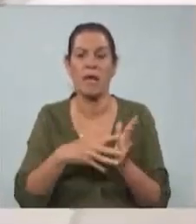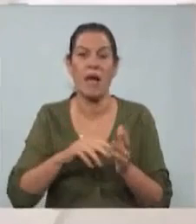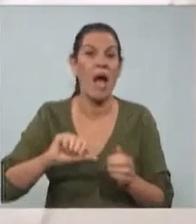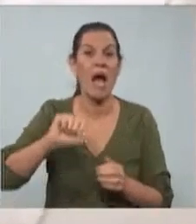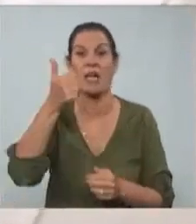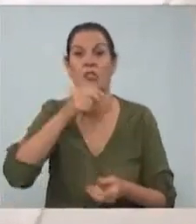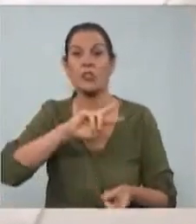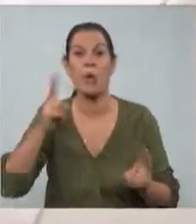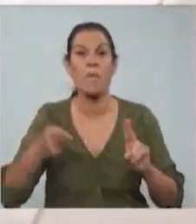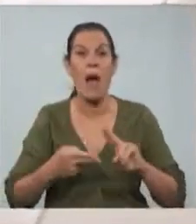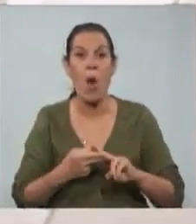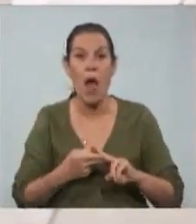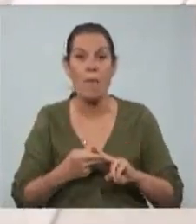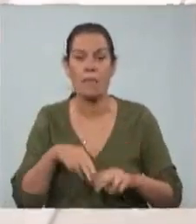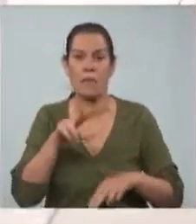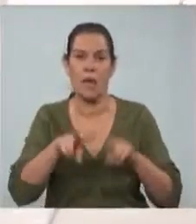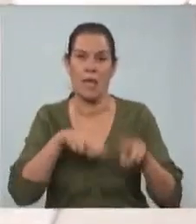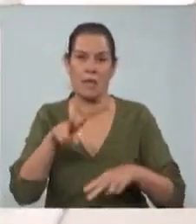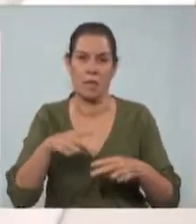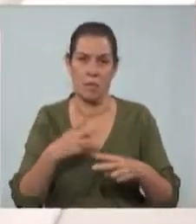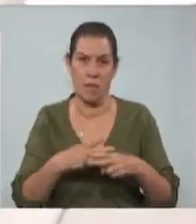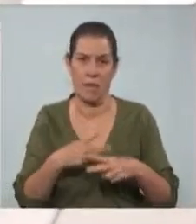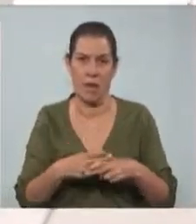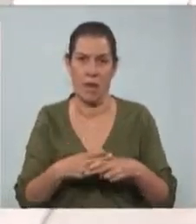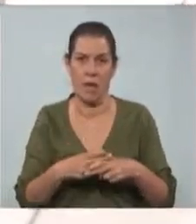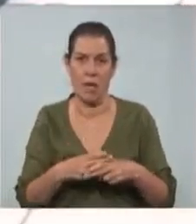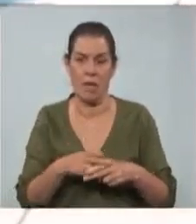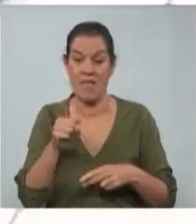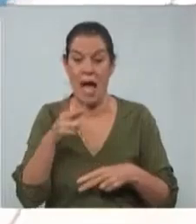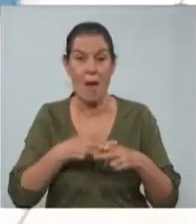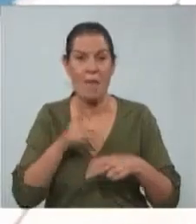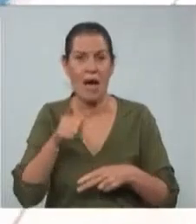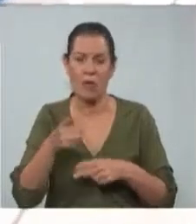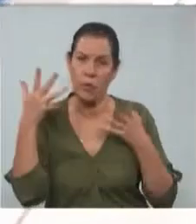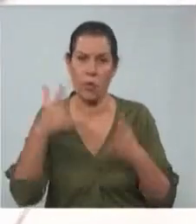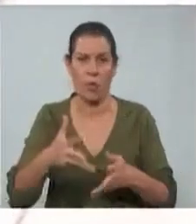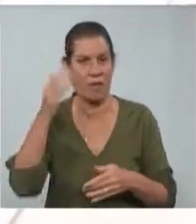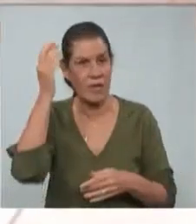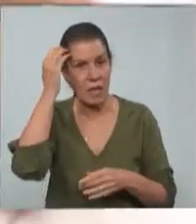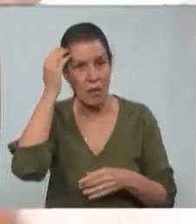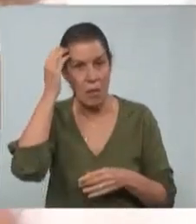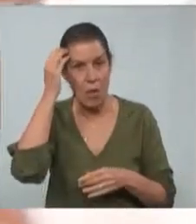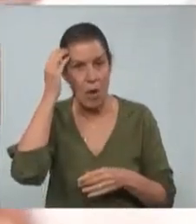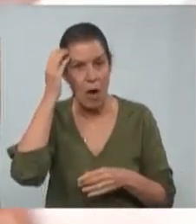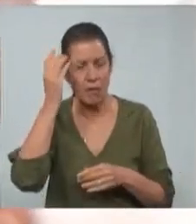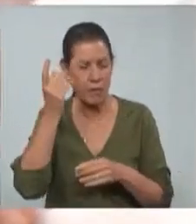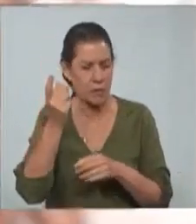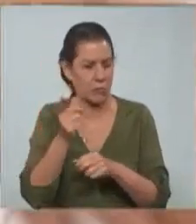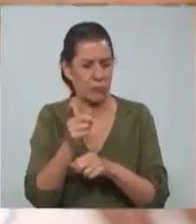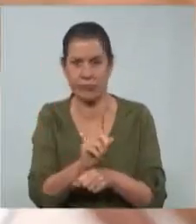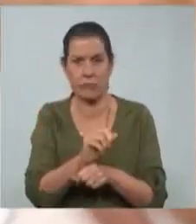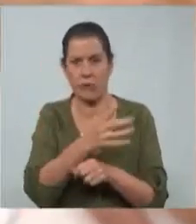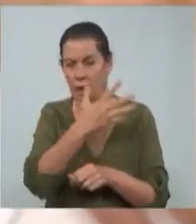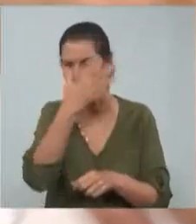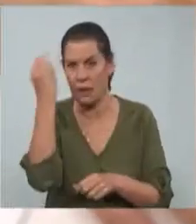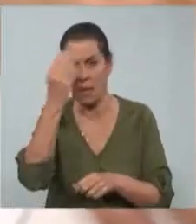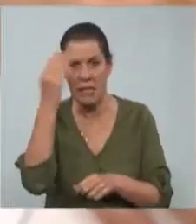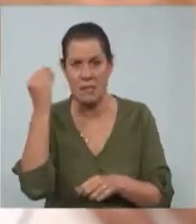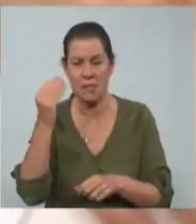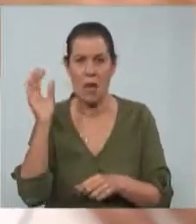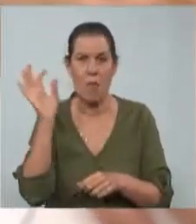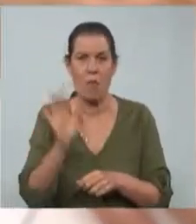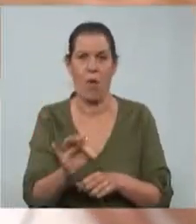לטיפול במחלה. מחלה שתוקפת את המוח וגורמת במהירות לדמנציה, פגיעה בתפקוד